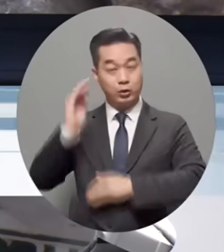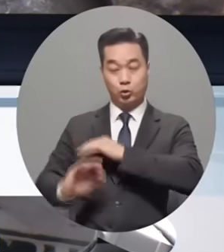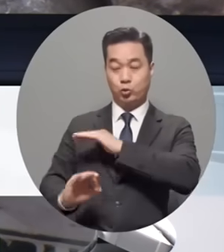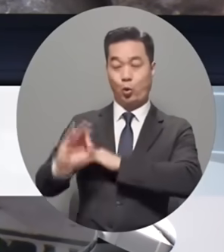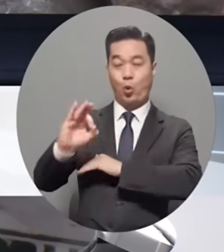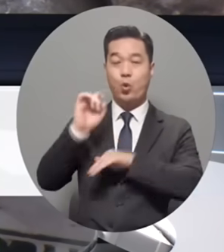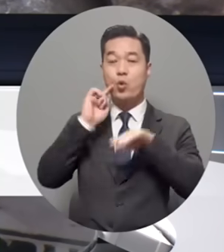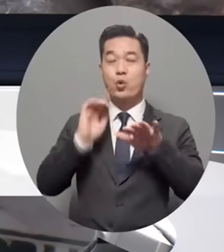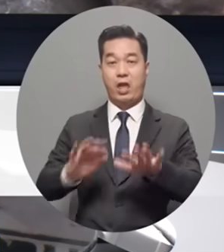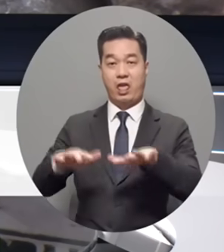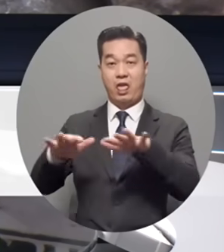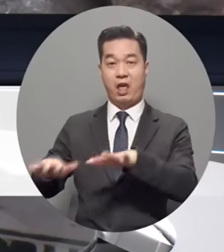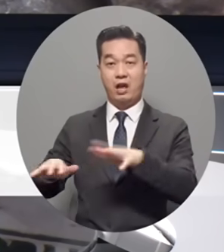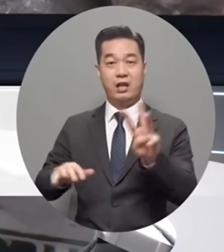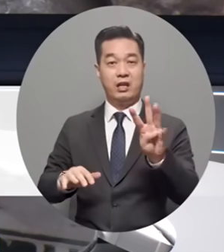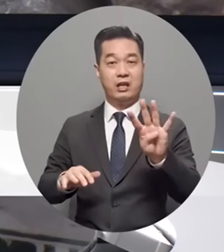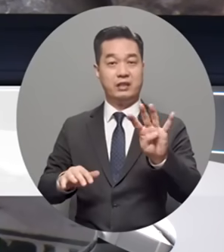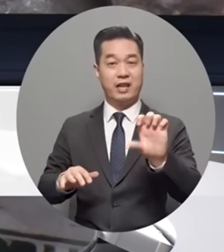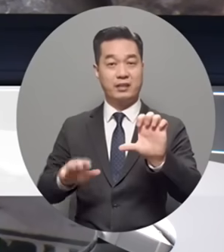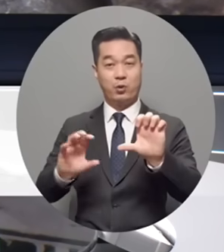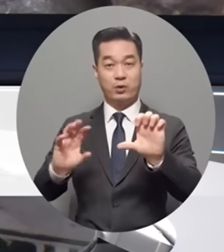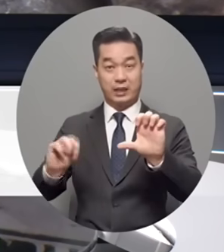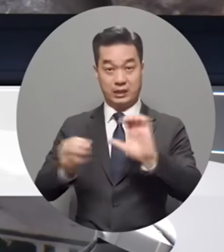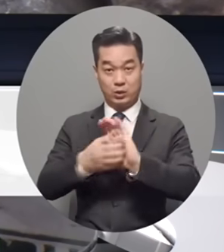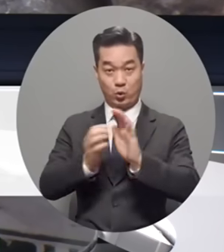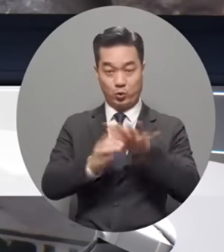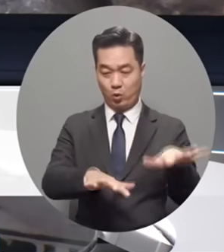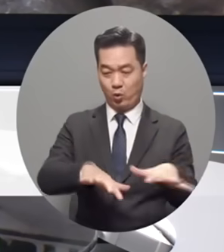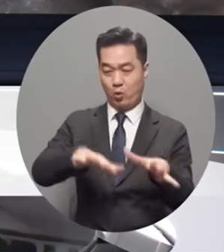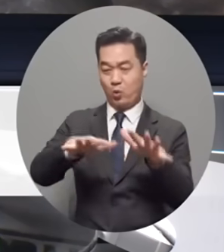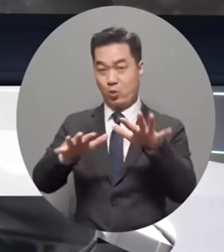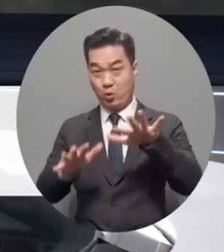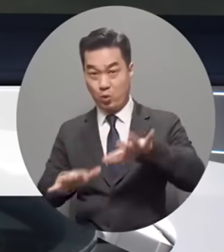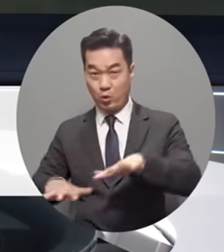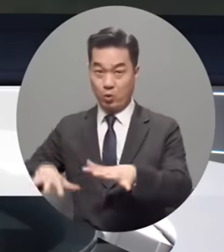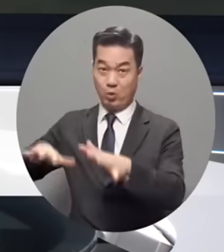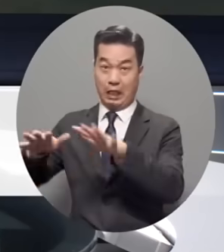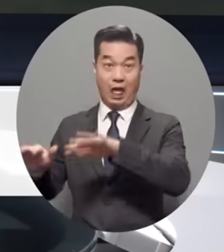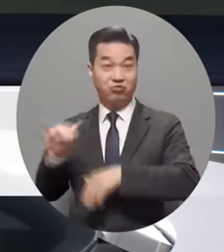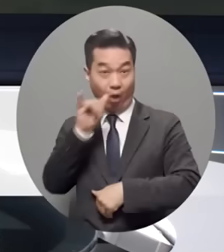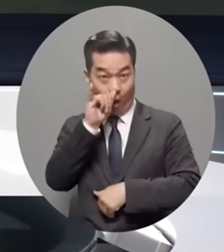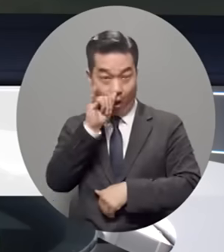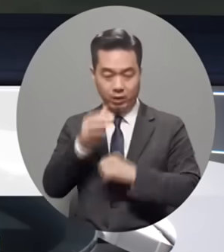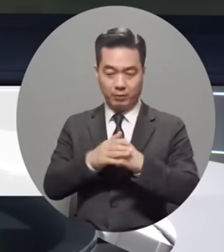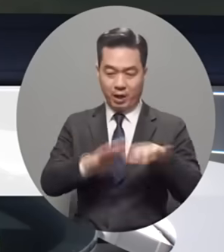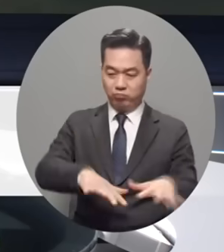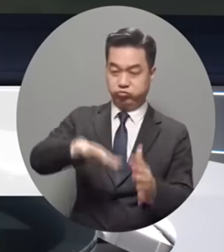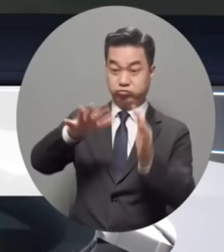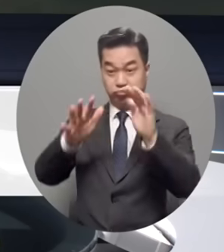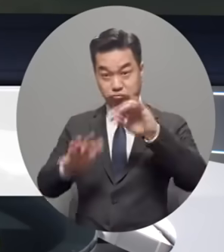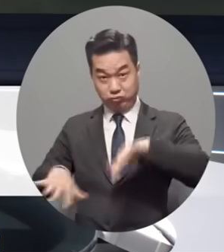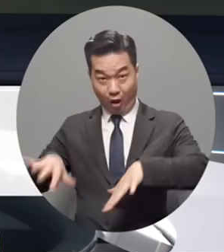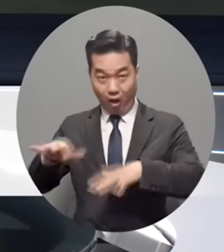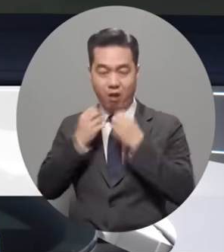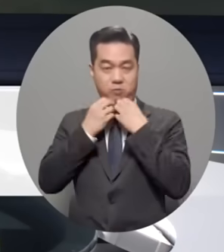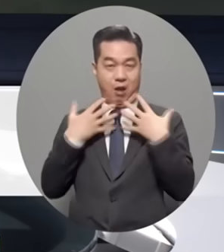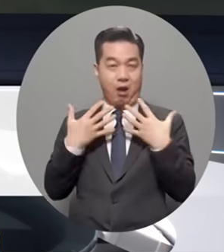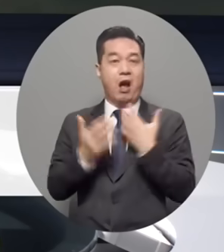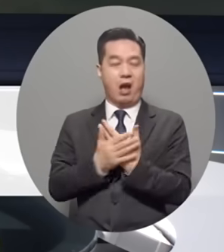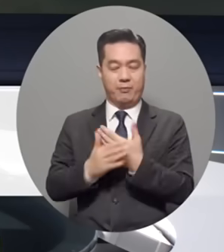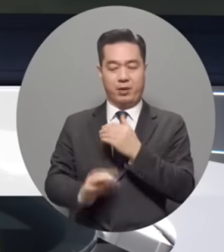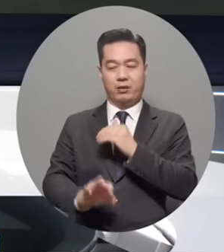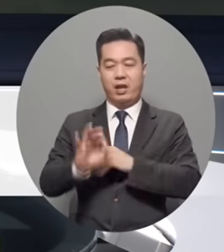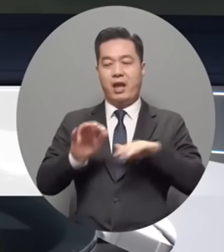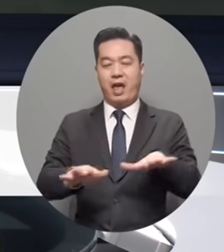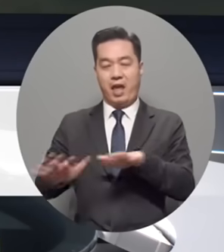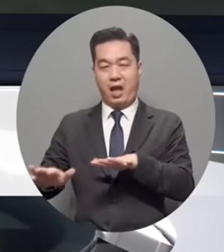최대 45cm의 지진 해일이 도달하고 있습니다. 아직 피해 보고는 없지만 높은 물결에 지진 해일이 겹칠 경우 해안도로나